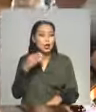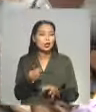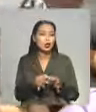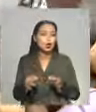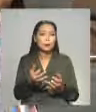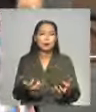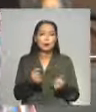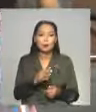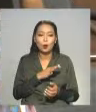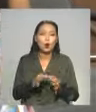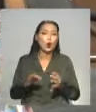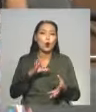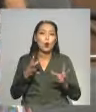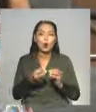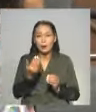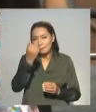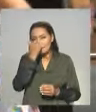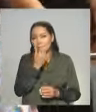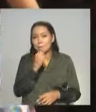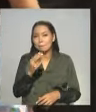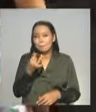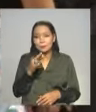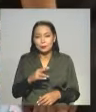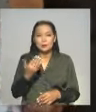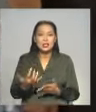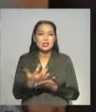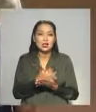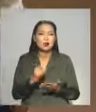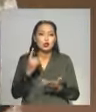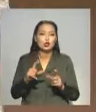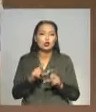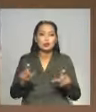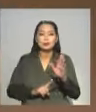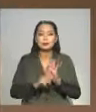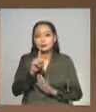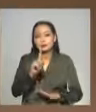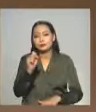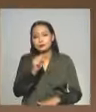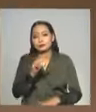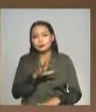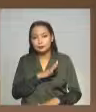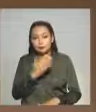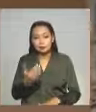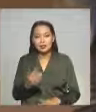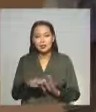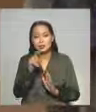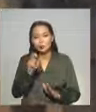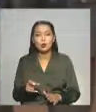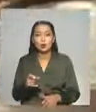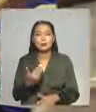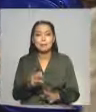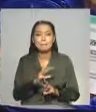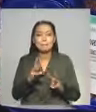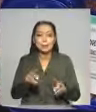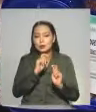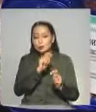области. Общереспубликанская благотворительная акция «Соберем ребенка в школу» стартовала в начале августа. Депутаты областного маслихата вручили